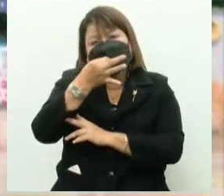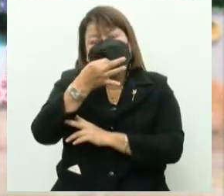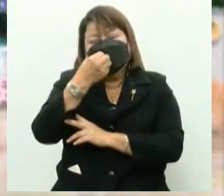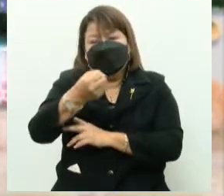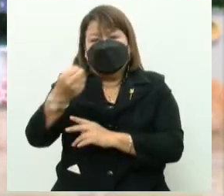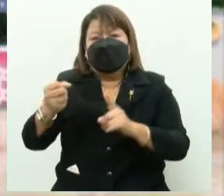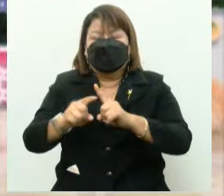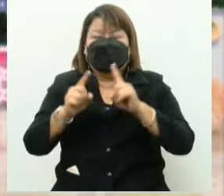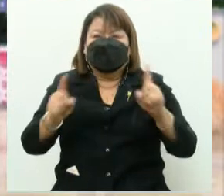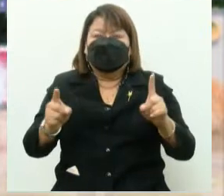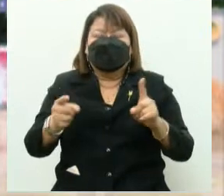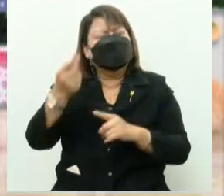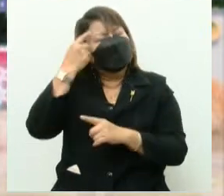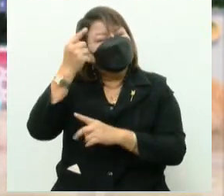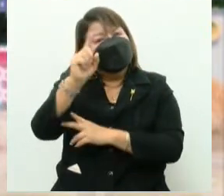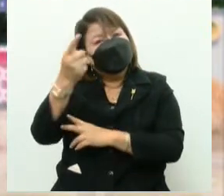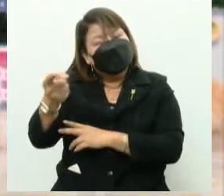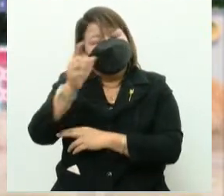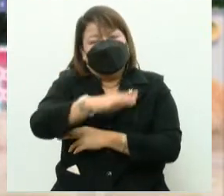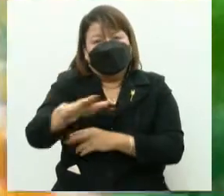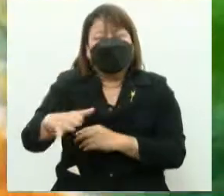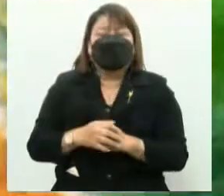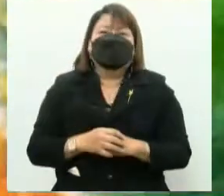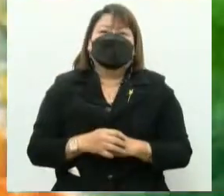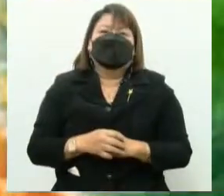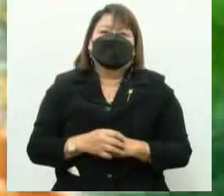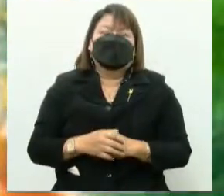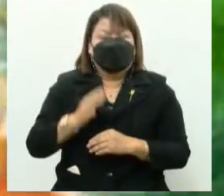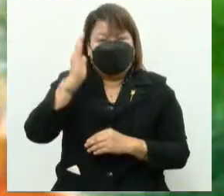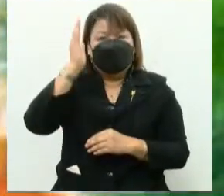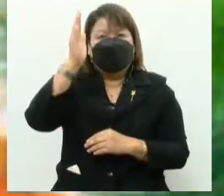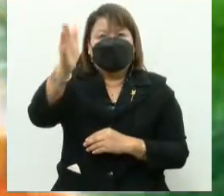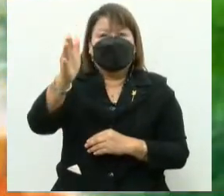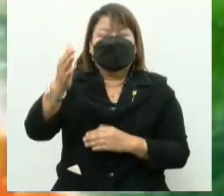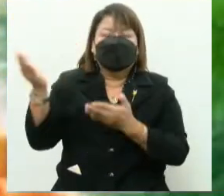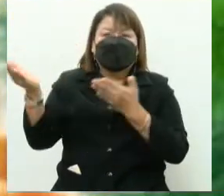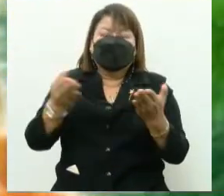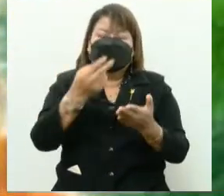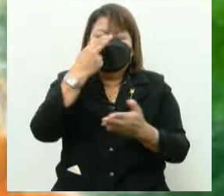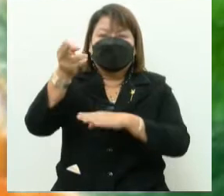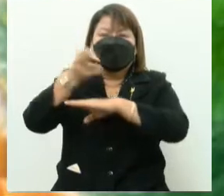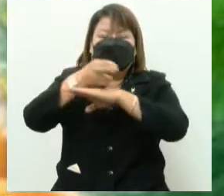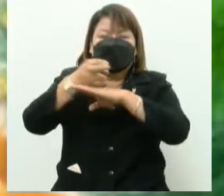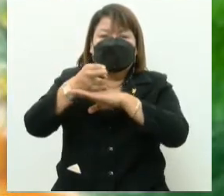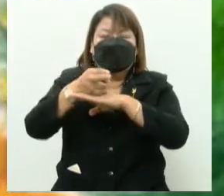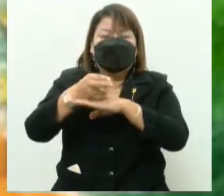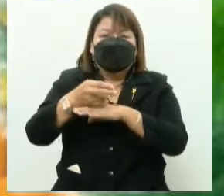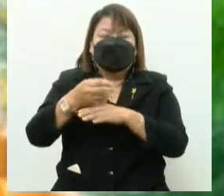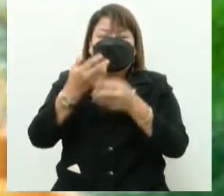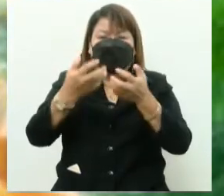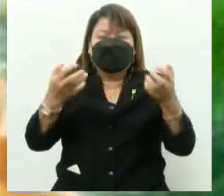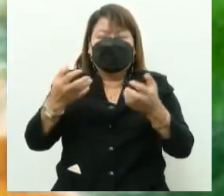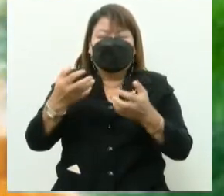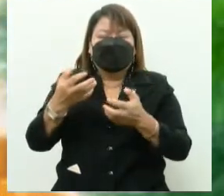ษฐ์ค่ะที่มีความคิดสร้างสรรค์ของนักเรียนนั่นเองค่ะ ใช่แล้วครับ ค่ะและในลำดับต่อไปนะคะขอเชิญรับชม VTR มรดกล้ำค่าทางภูมิปัญญ